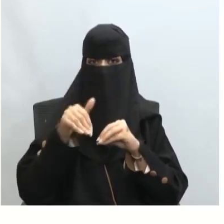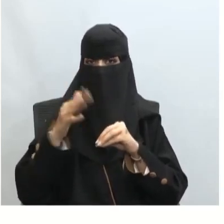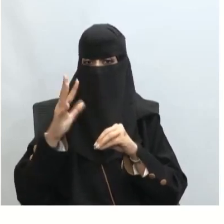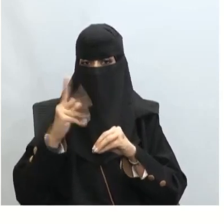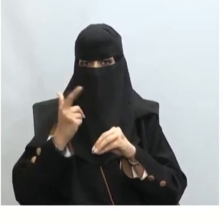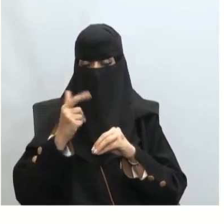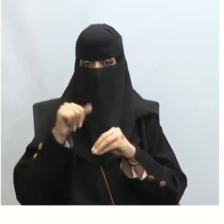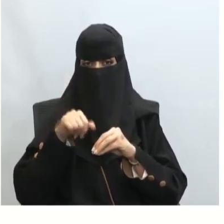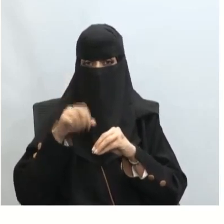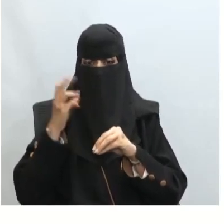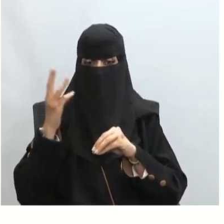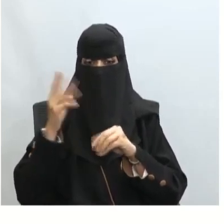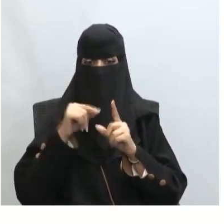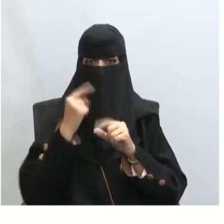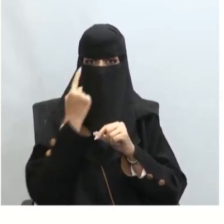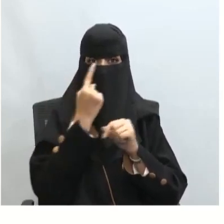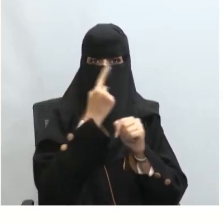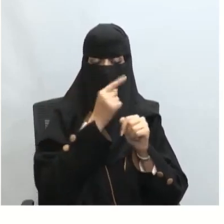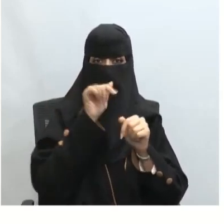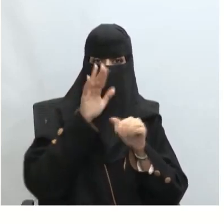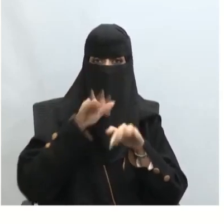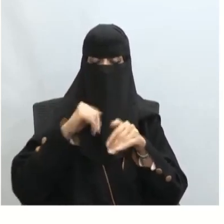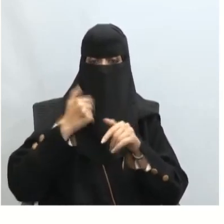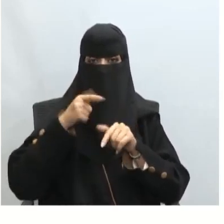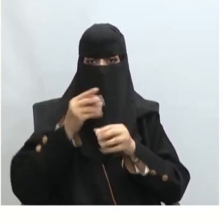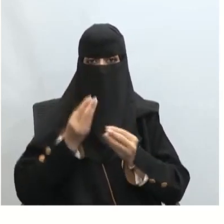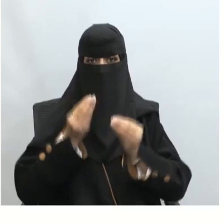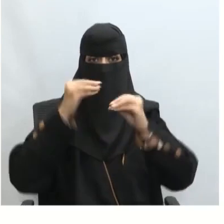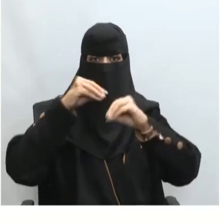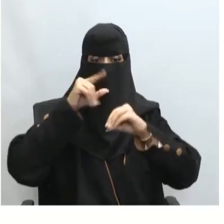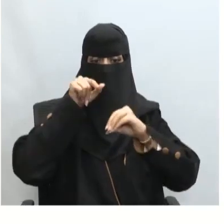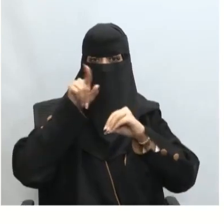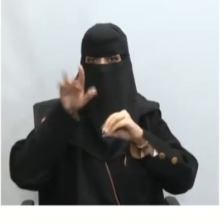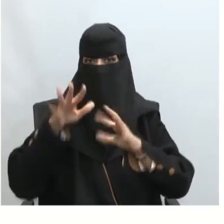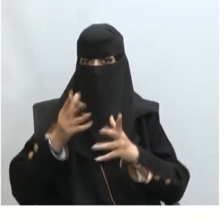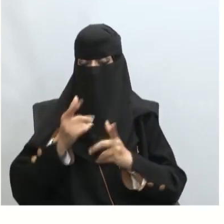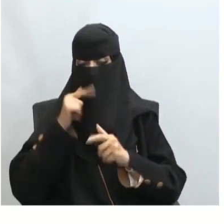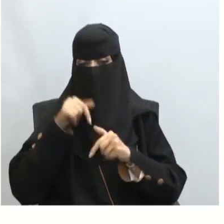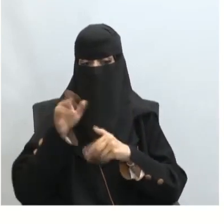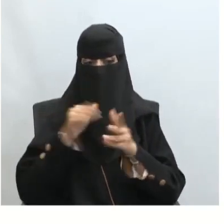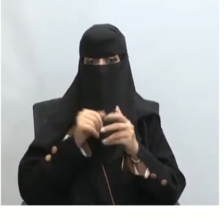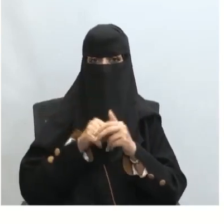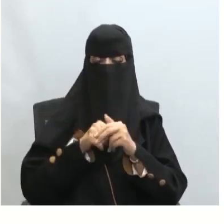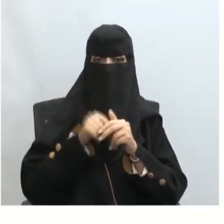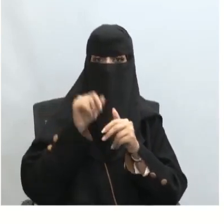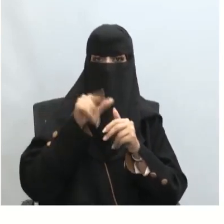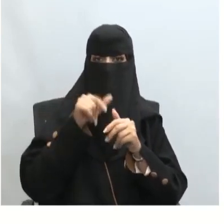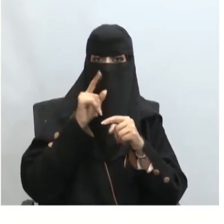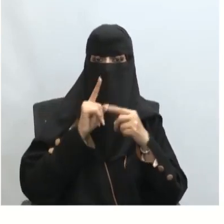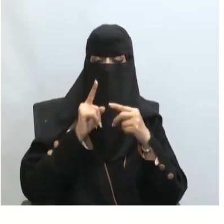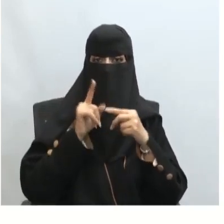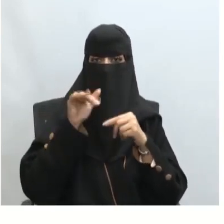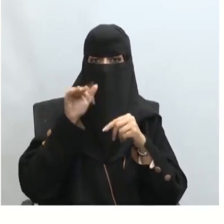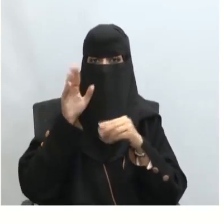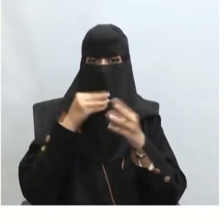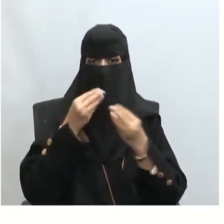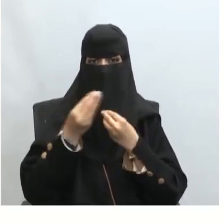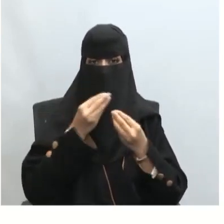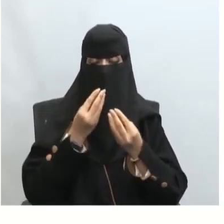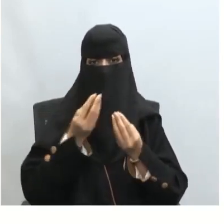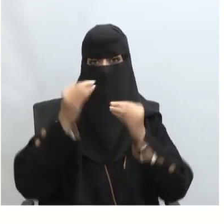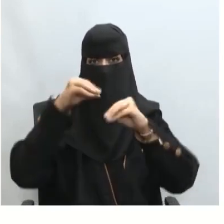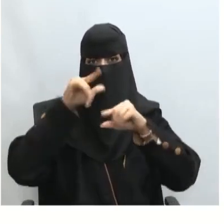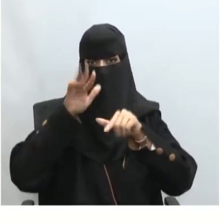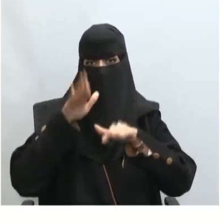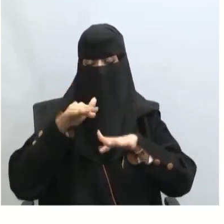وهنا كلور واحده اذا الذي اضيف هو اتش سي ال اذا هنا تفاعل اضافه